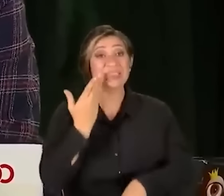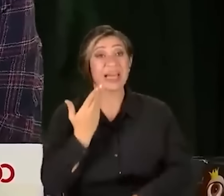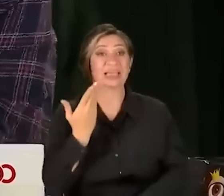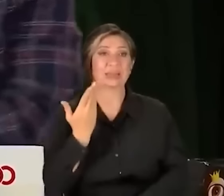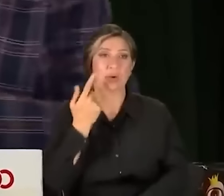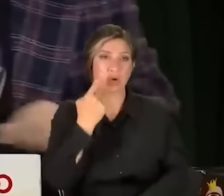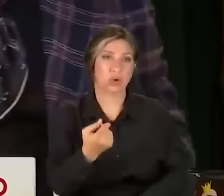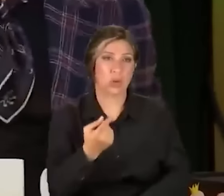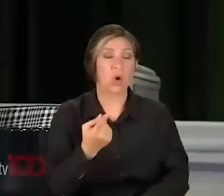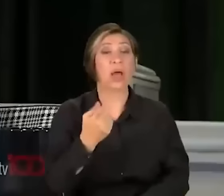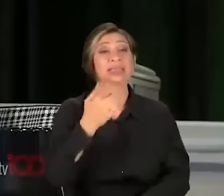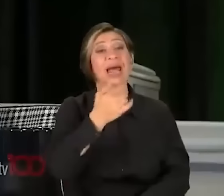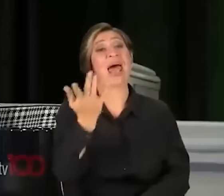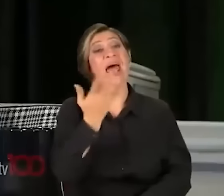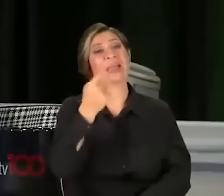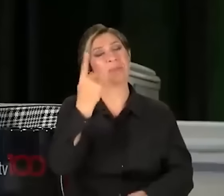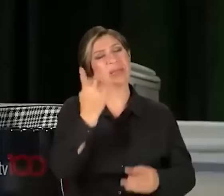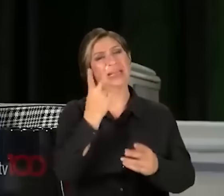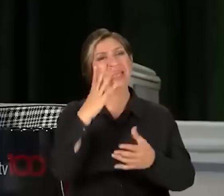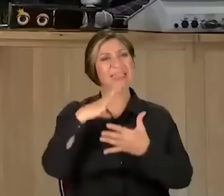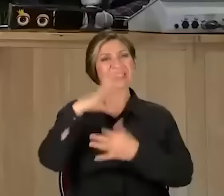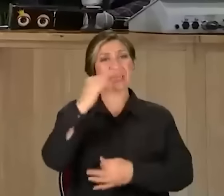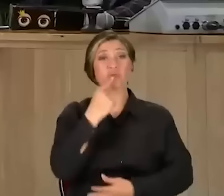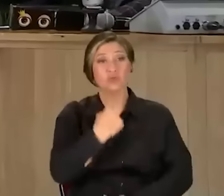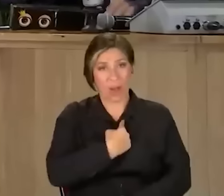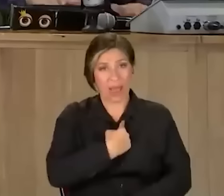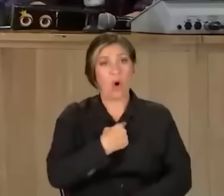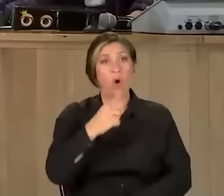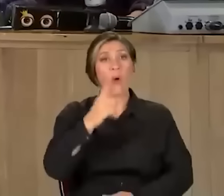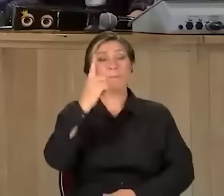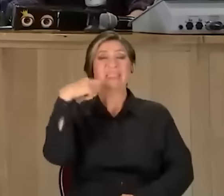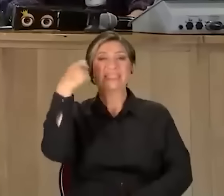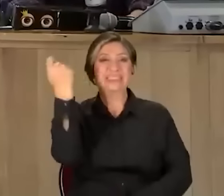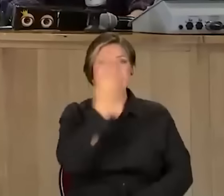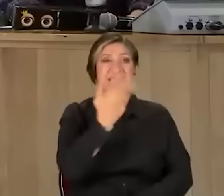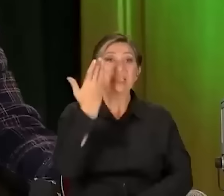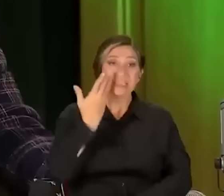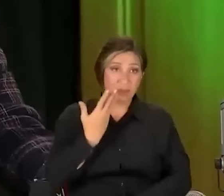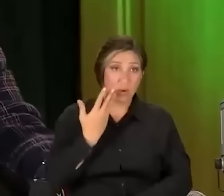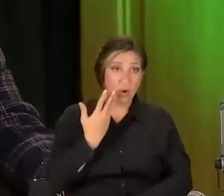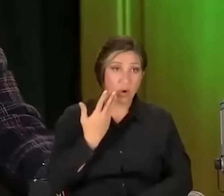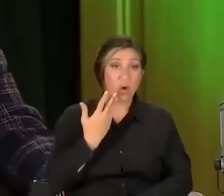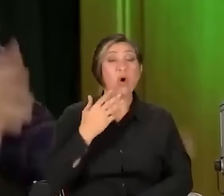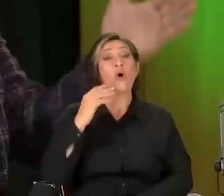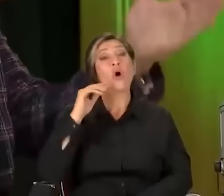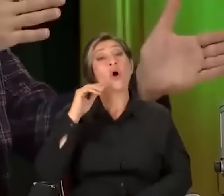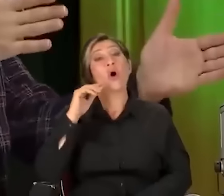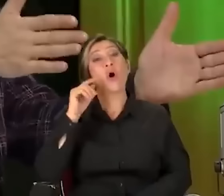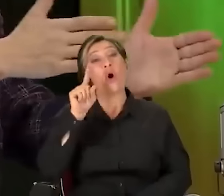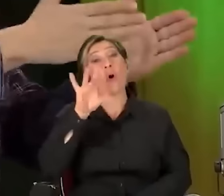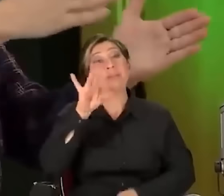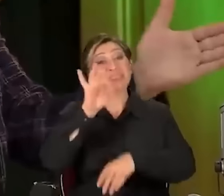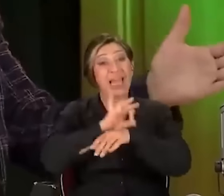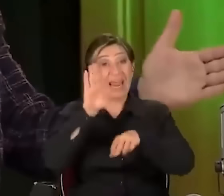izlendiğine dair. Şimdi sen bana herhangi bir insan söyle ki o bir diziyi izliyor ve